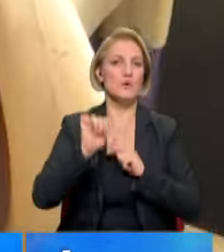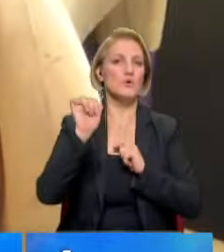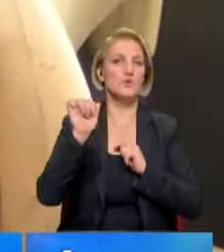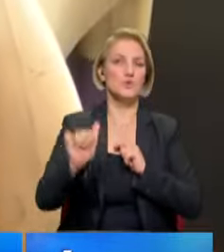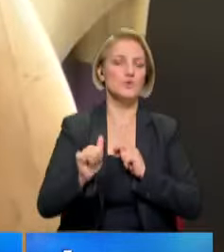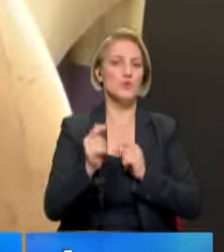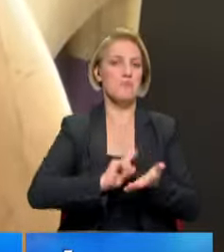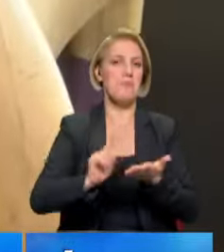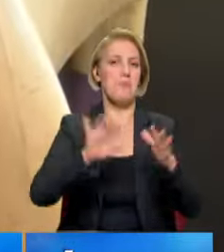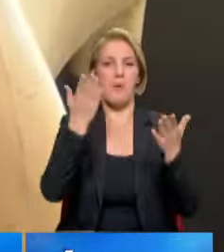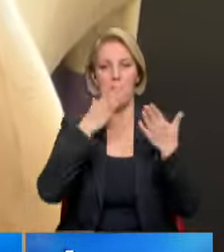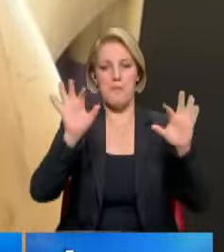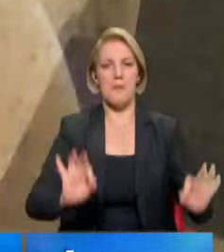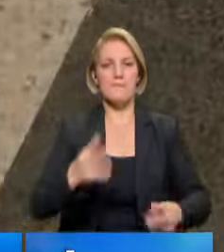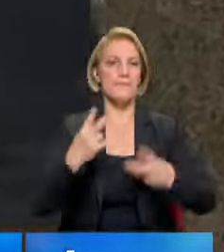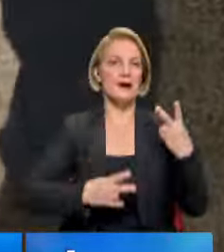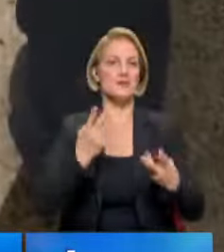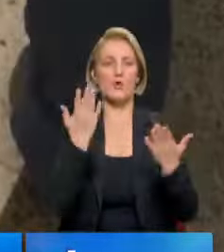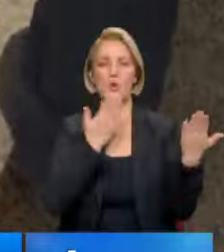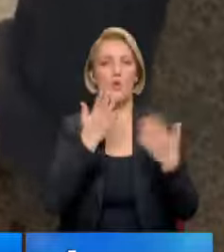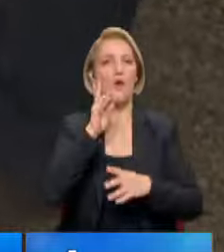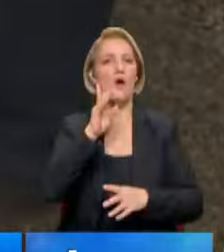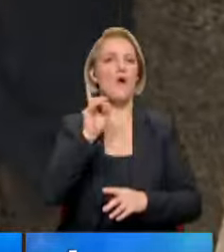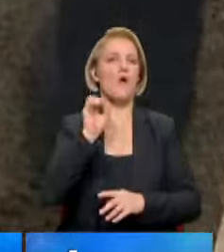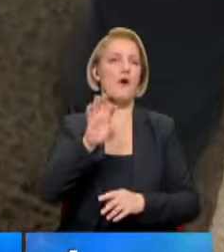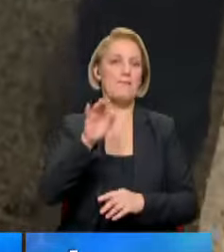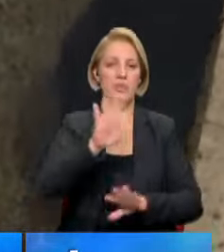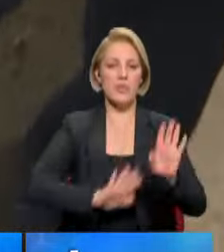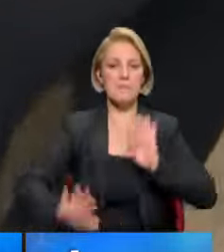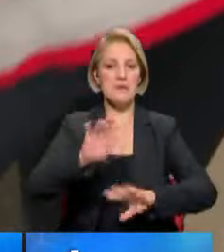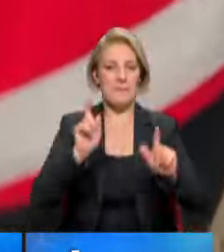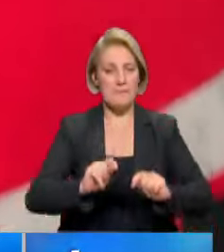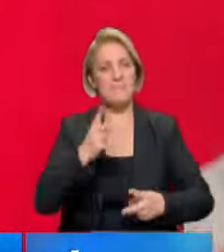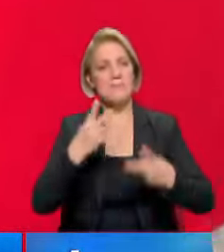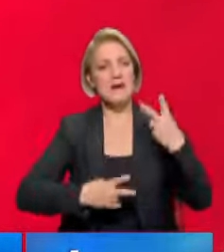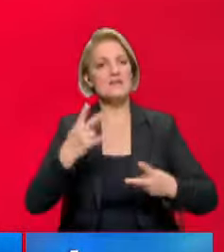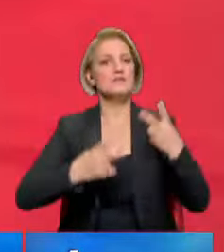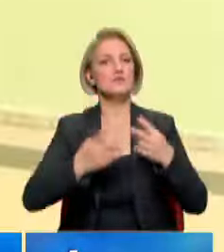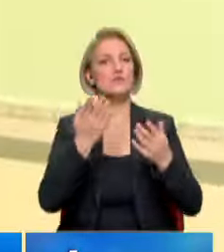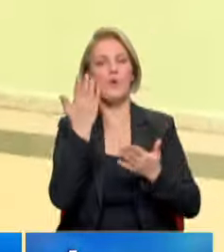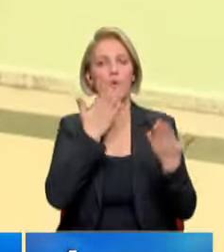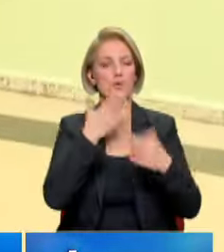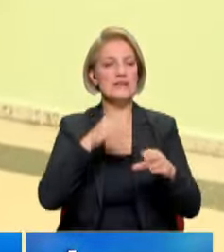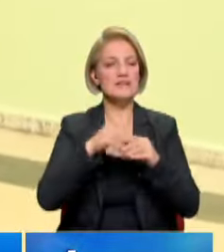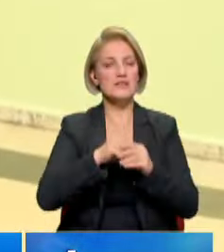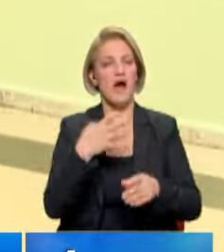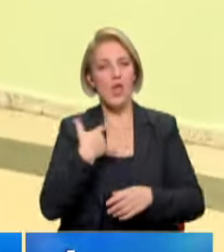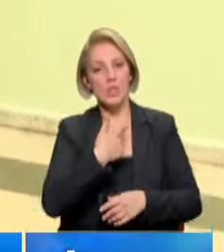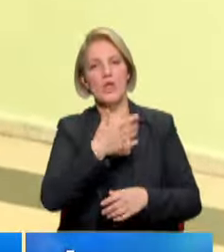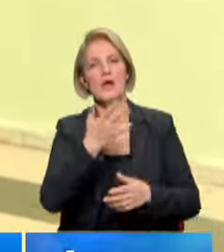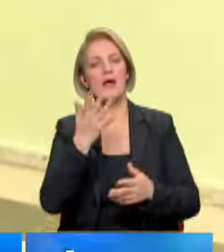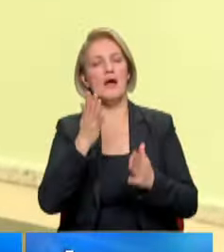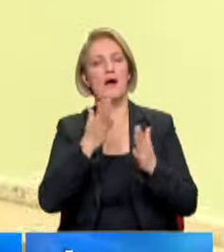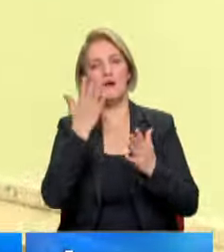koşullarda ders başı yapmıştı. Bazı okulları öğretmenler temizledi. Bazı okullarda veliler çocukları hastalık kapmasın diye okulları